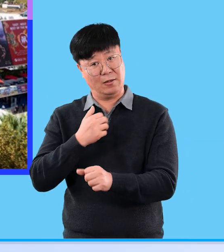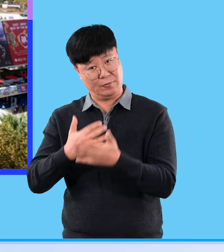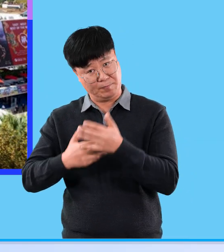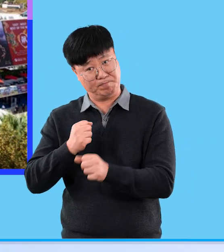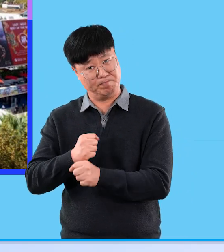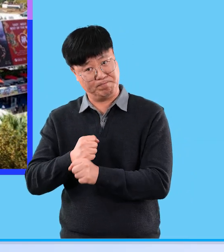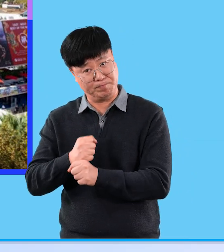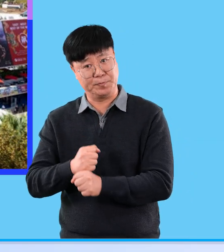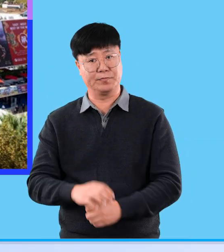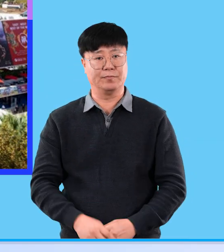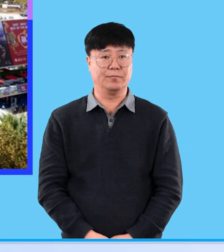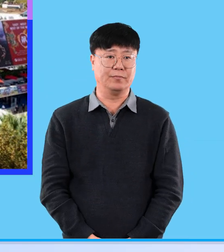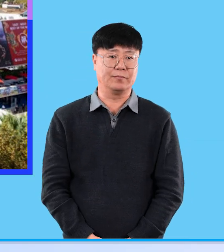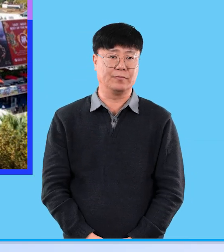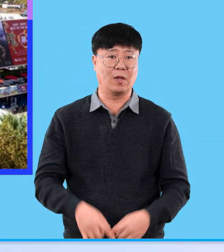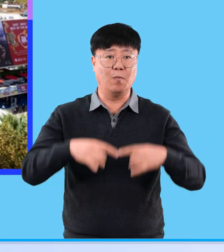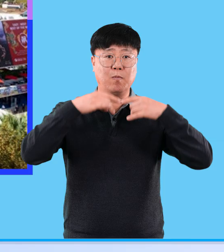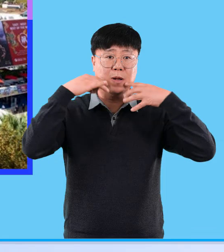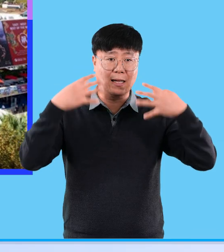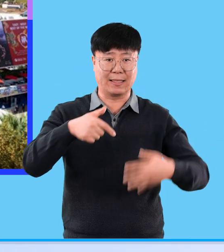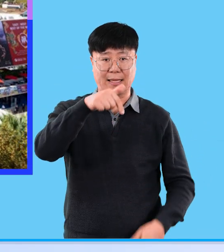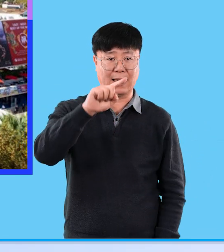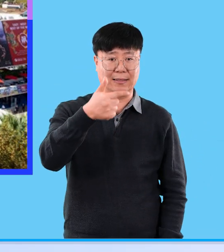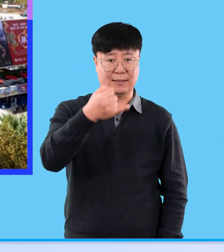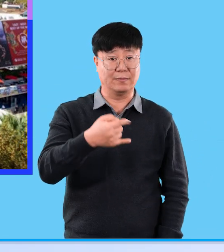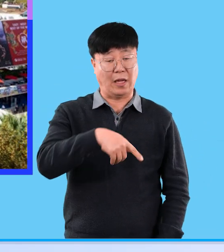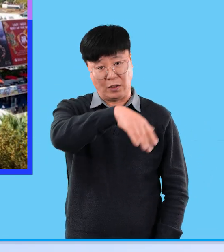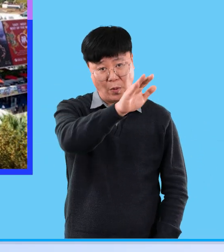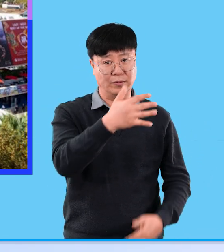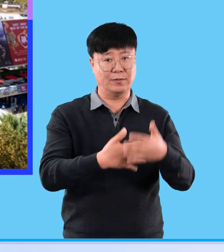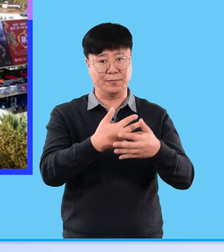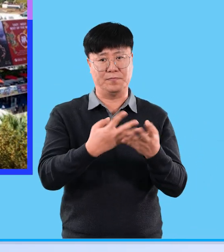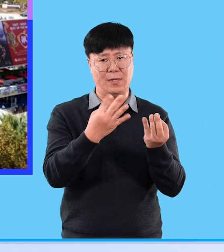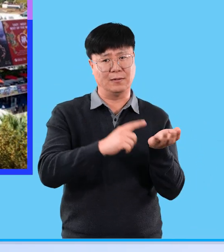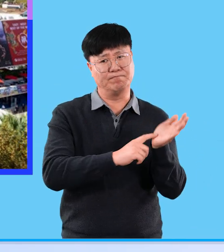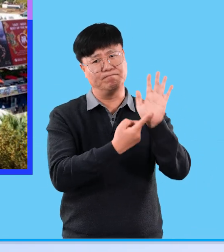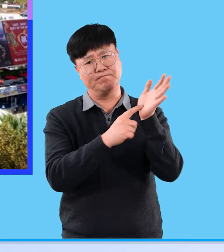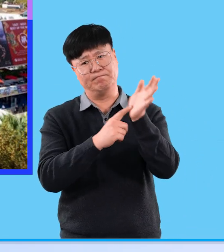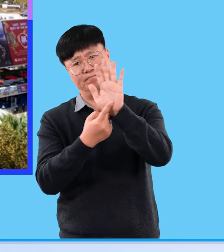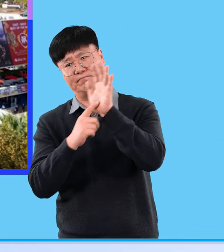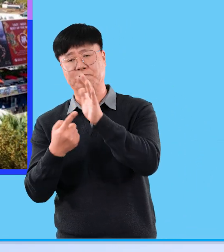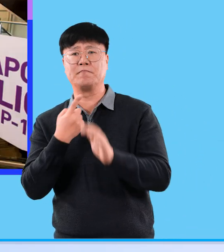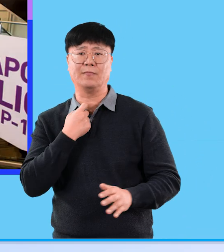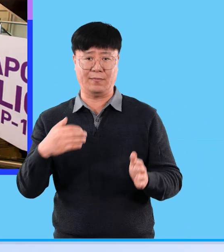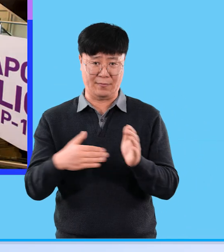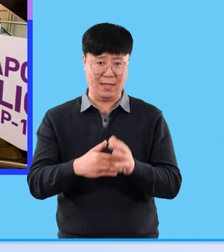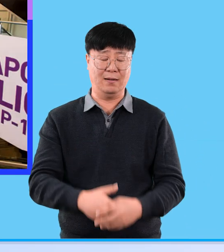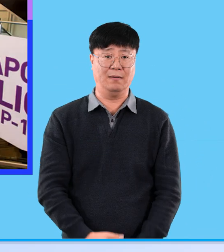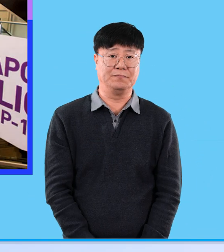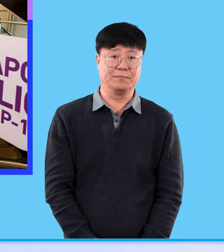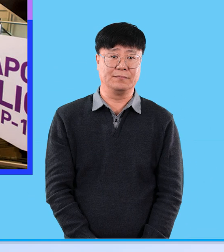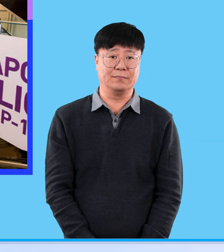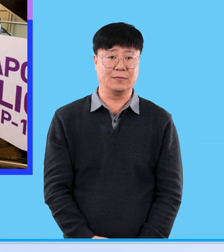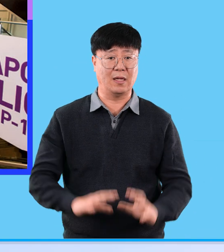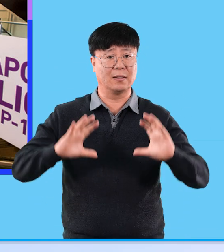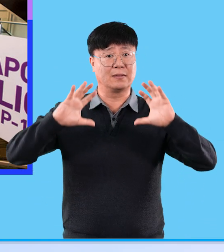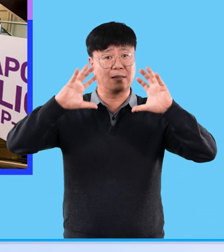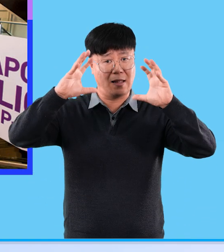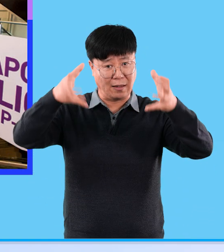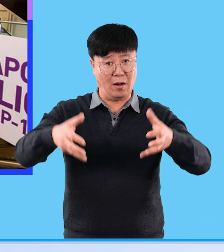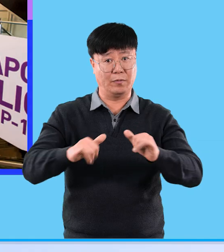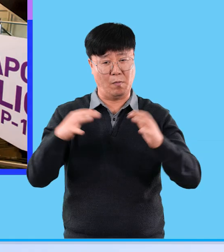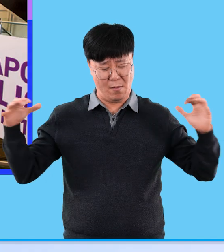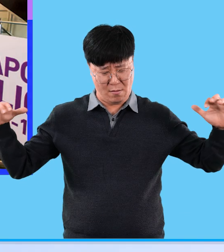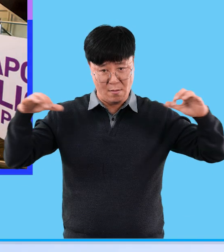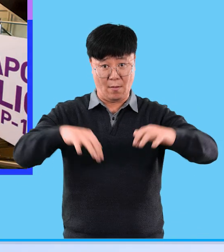제 작품을 가지고 프랑스 칸느로 가서 작품들을 많은 사람들에게 시연을 했었는데요. 전 세계